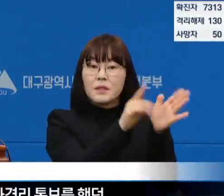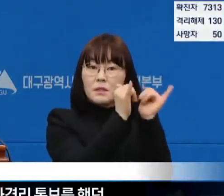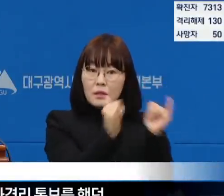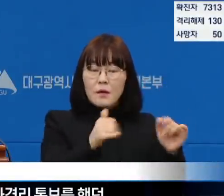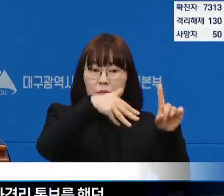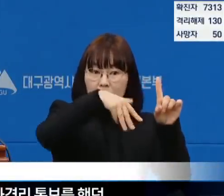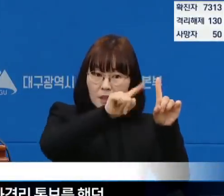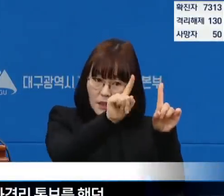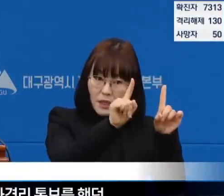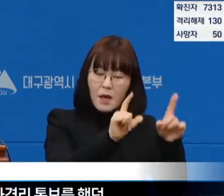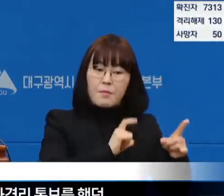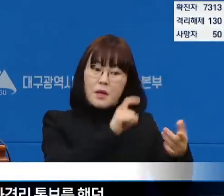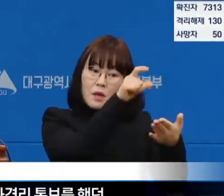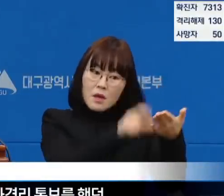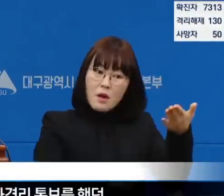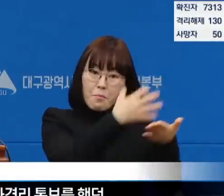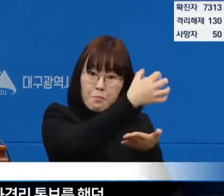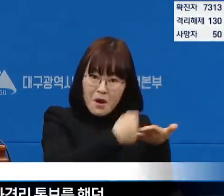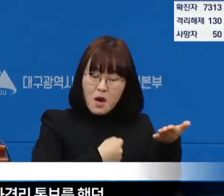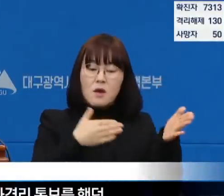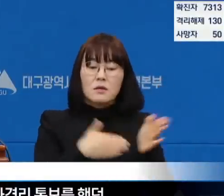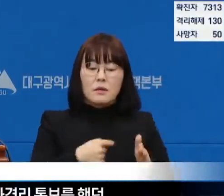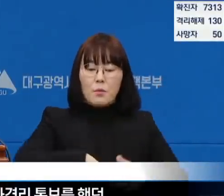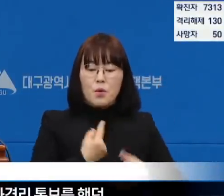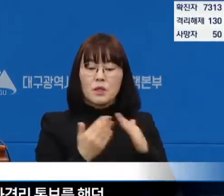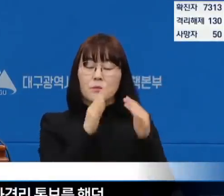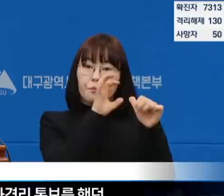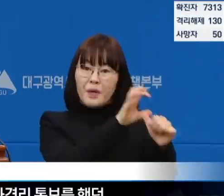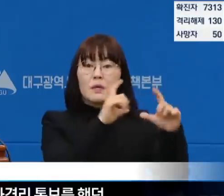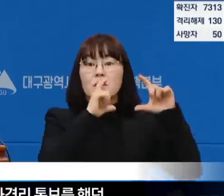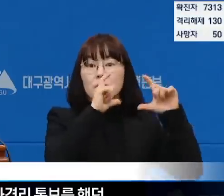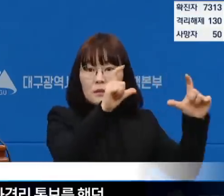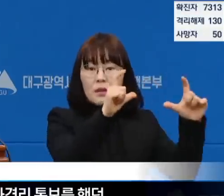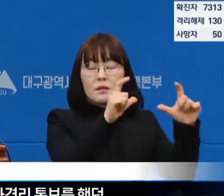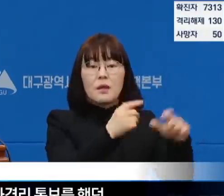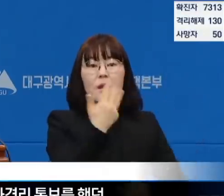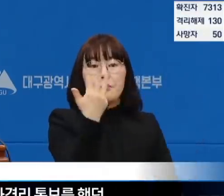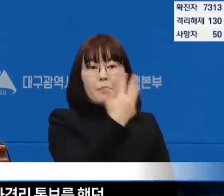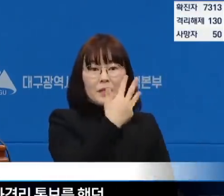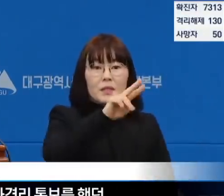1차 명단에 확보해서 자가격리 통보를 했던